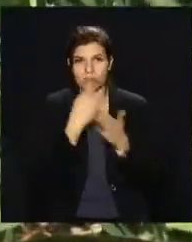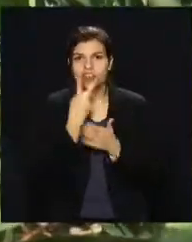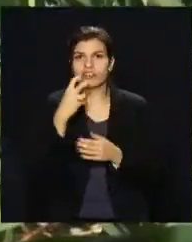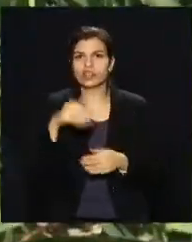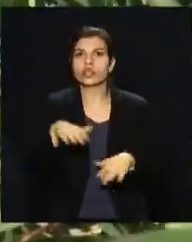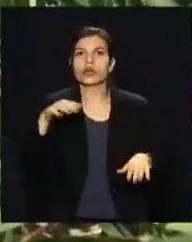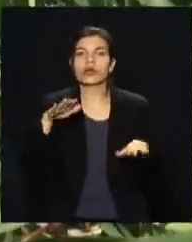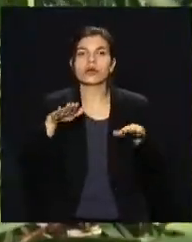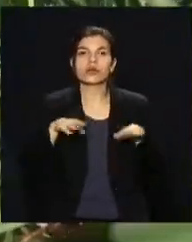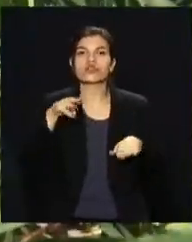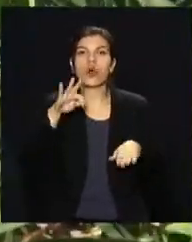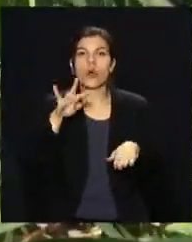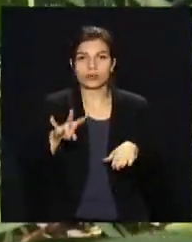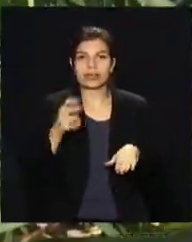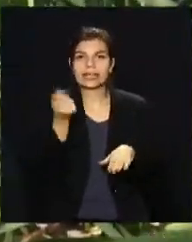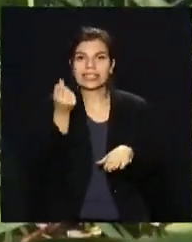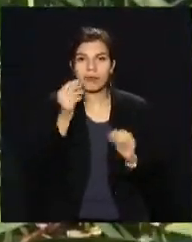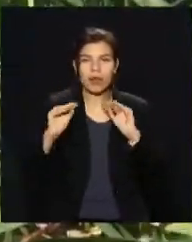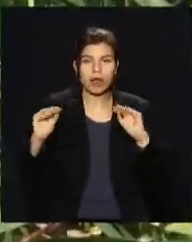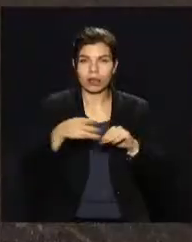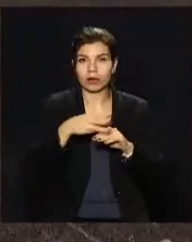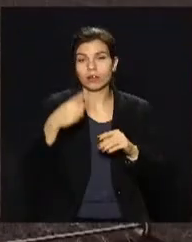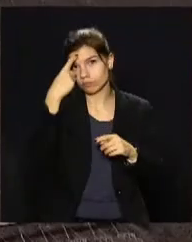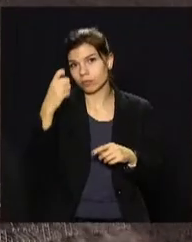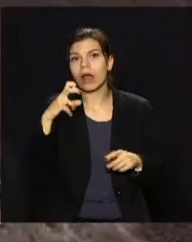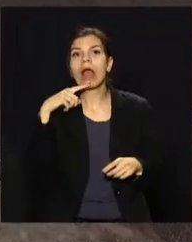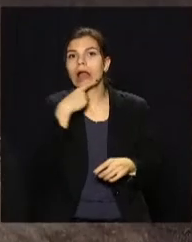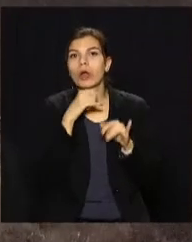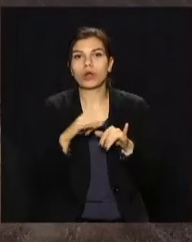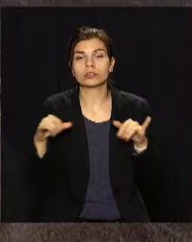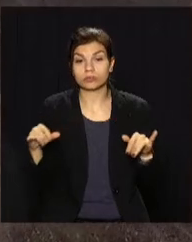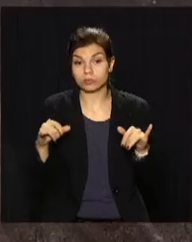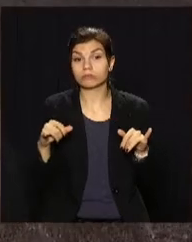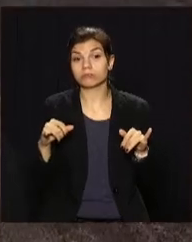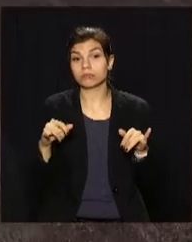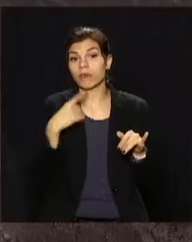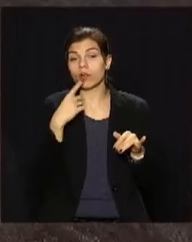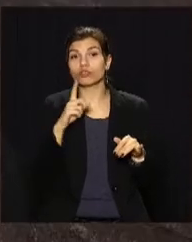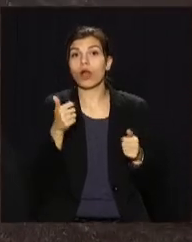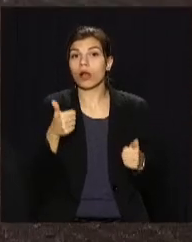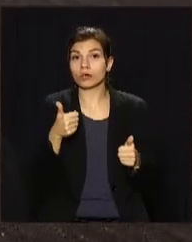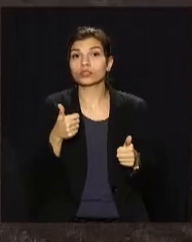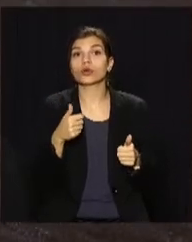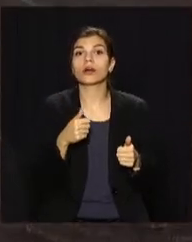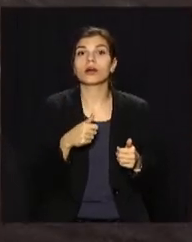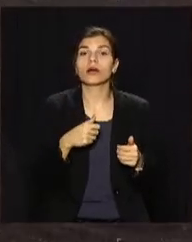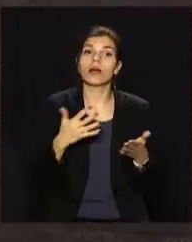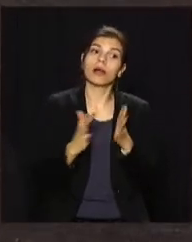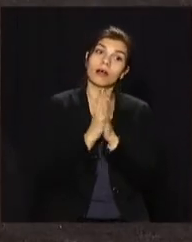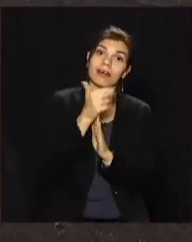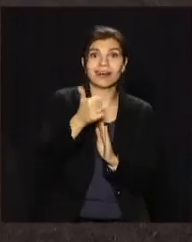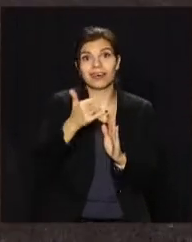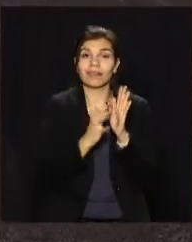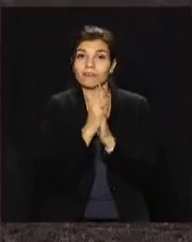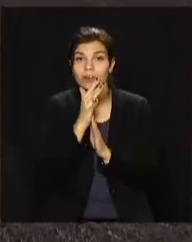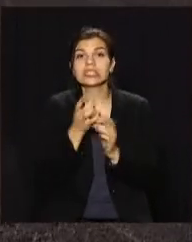тисяч тонн насіння, повідомили в обласному департаменті економрозвитку. Зазначили, що гарний врожай 2021 року